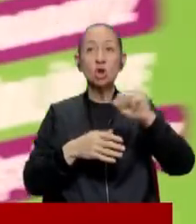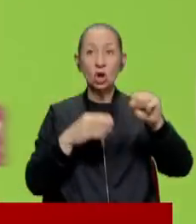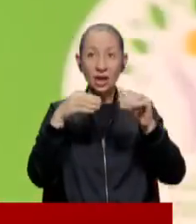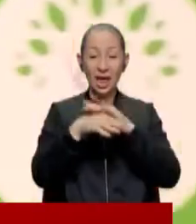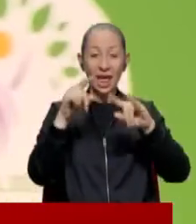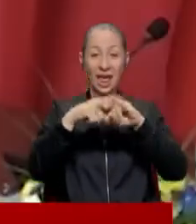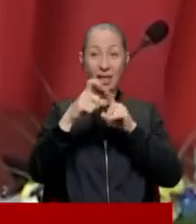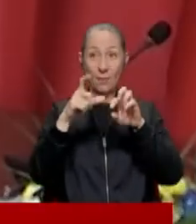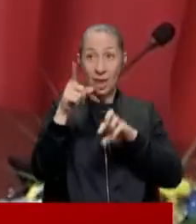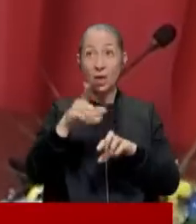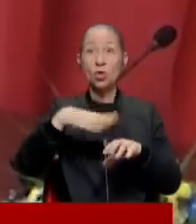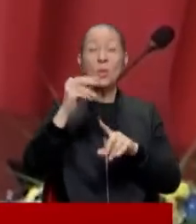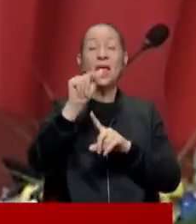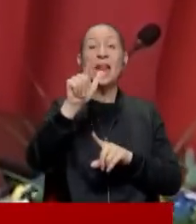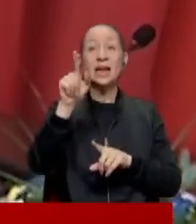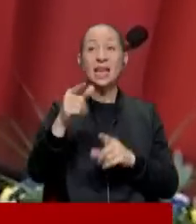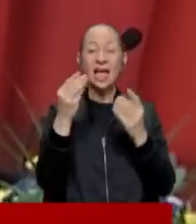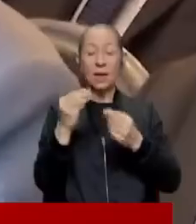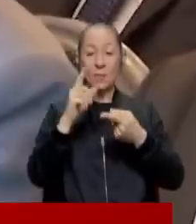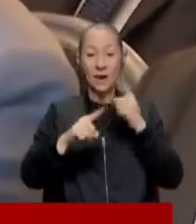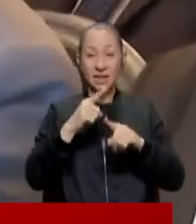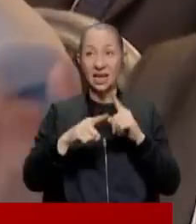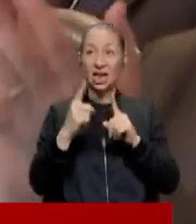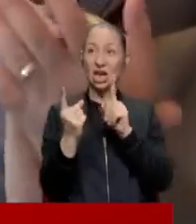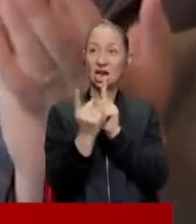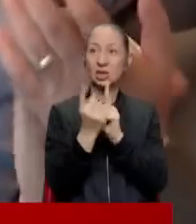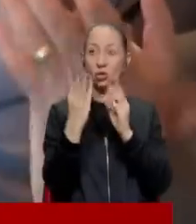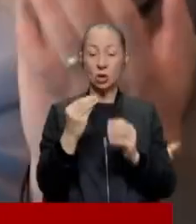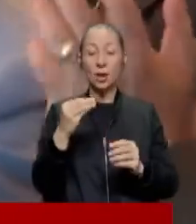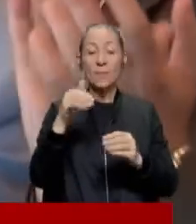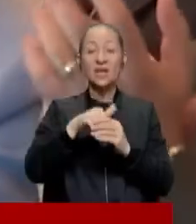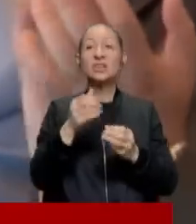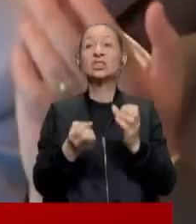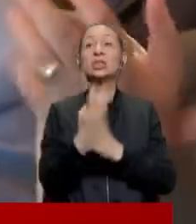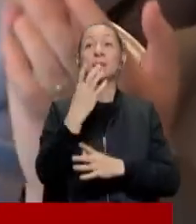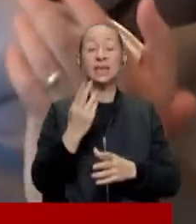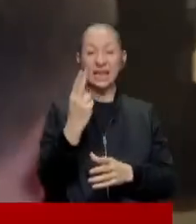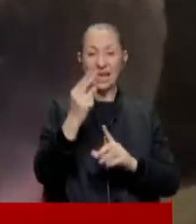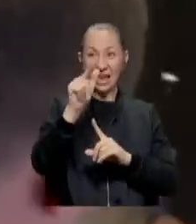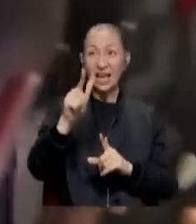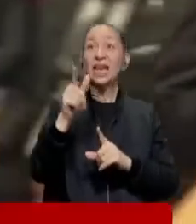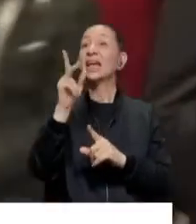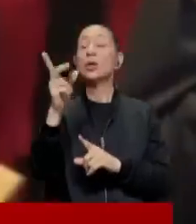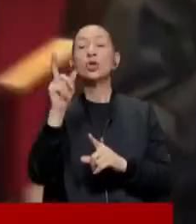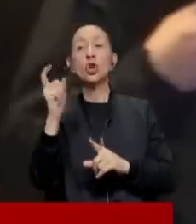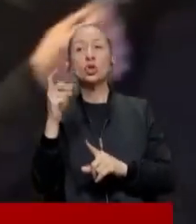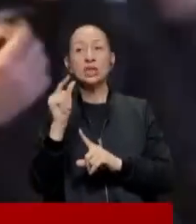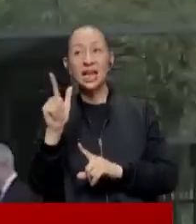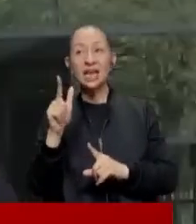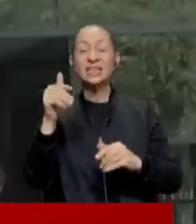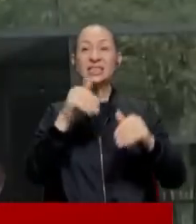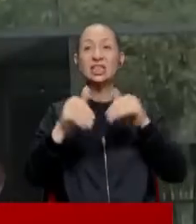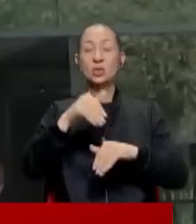listesinden giren HDP'nin tüm illerde iyi Parti ile karşılıklı olarak vekil çıkarmayan CHP'nin 7 il iyi partinin ise 9 ilde